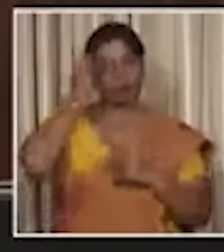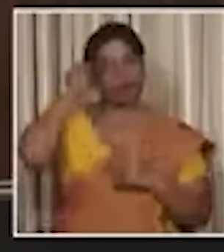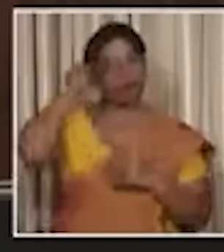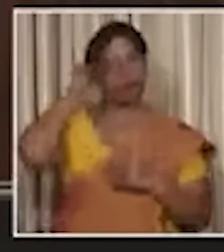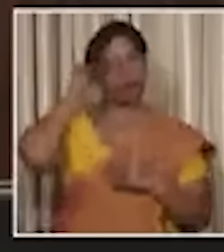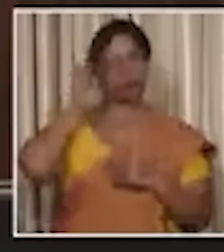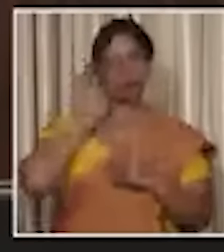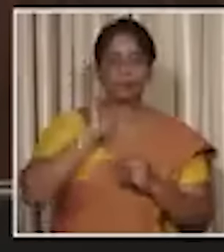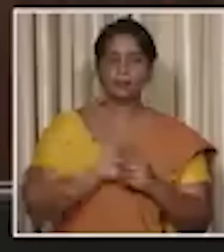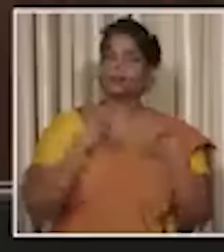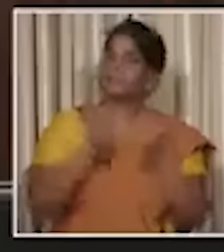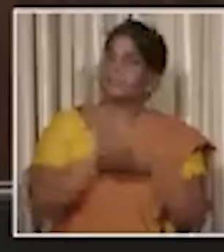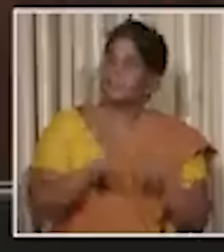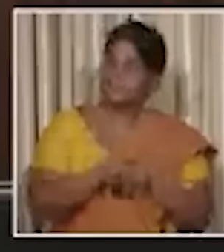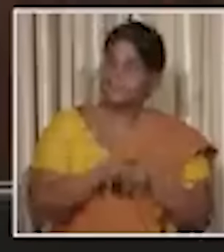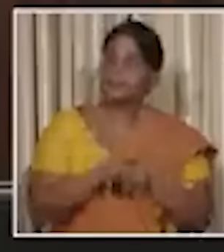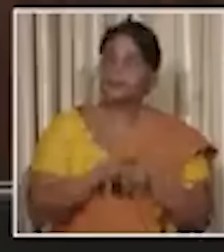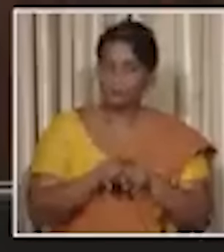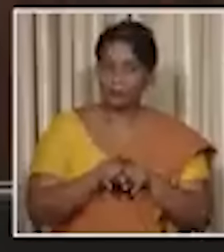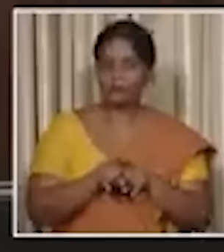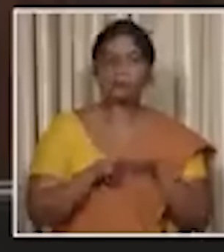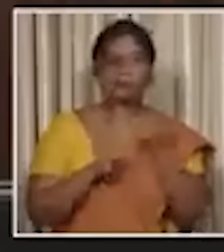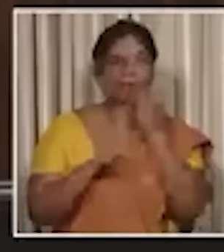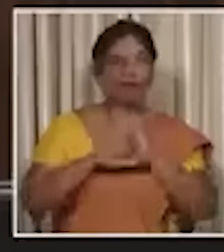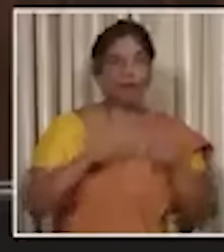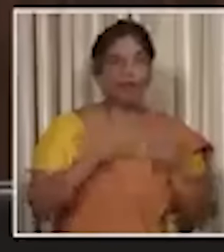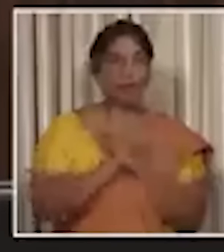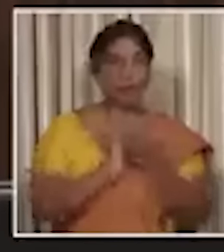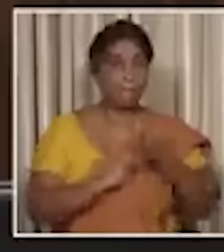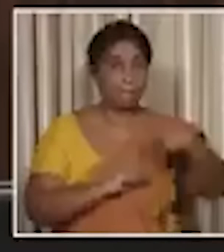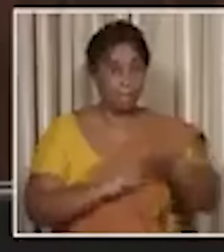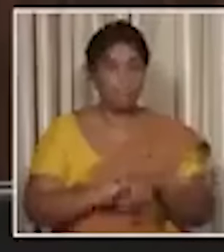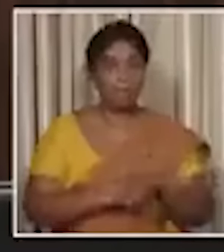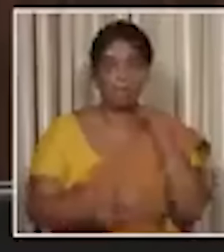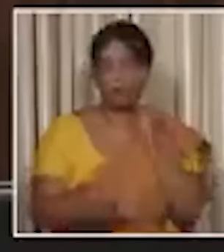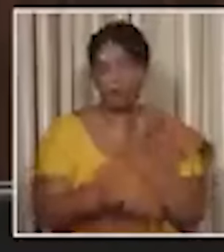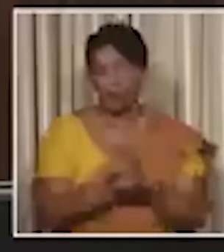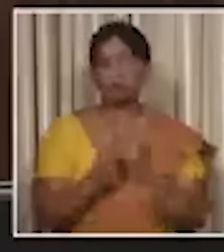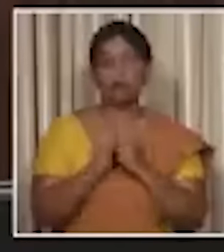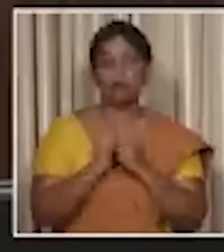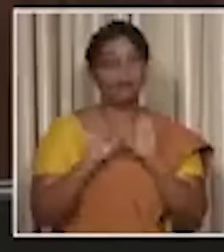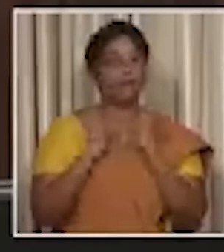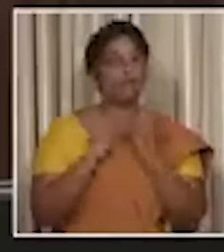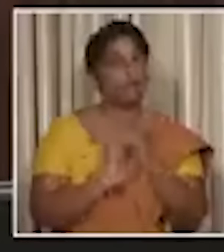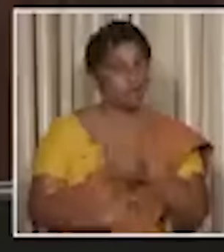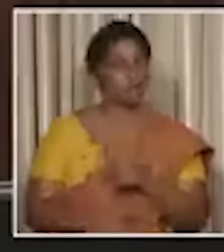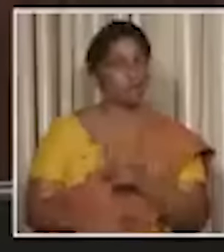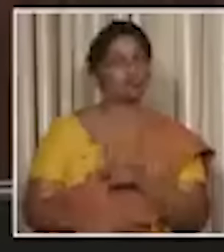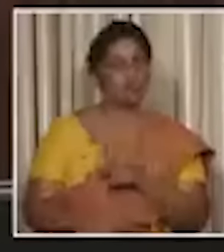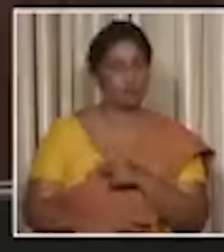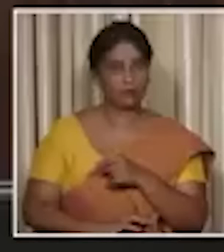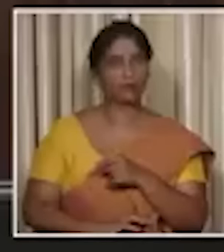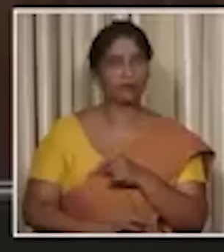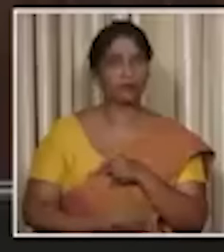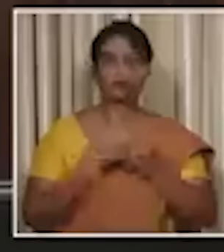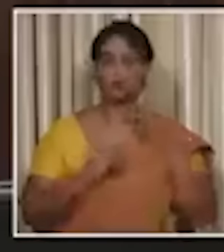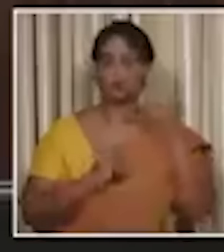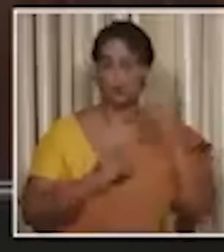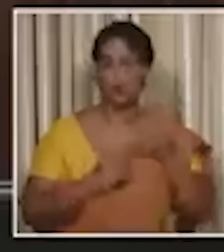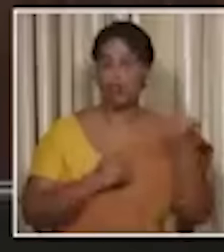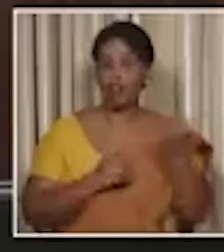எதிர்காலத்தில் நாங்கள் சில விவாதங்களில் நாங்கள் ஈடுபட்டிருக்கின்றலாம், விமர்சனங்களை நாங்கள் செய்திருக்கலாம். ஆனால் நான் எதிர்பார்க்கின்றேன்,